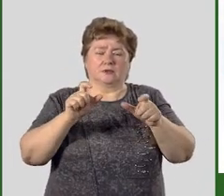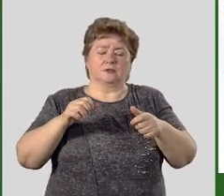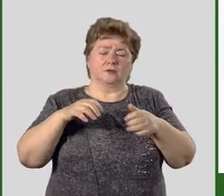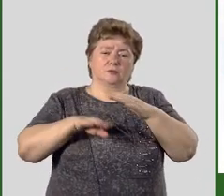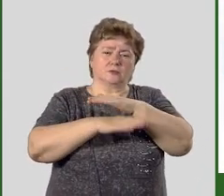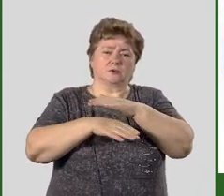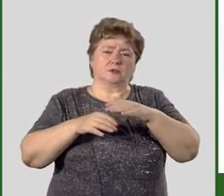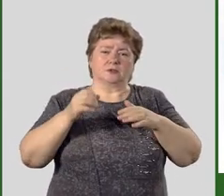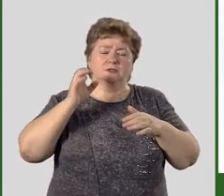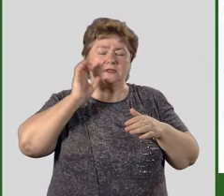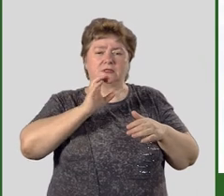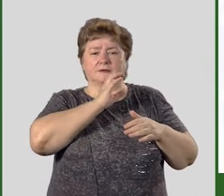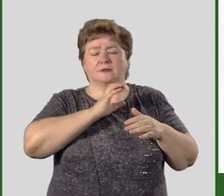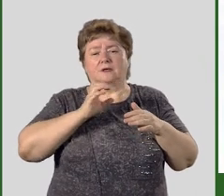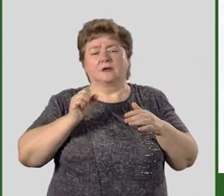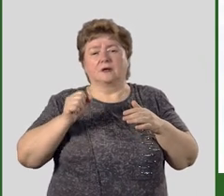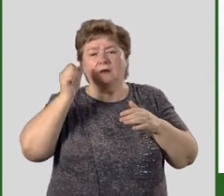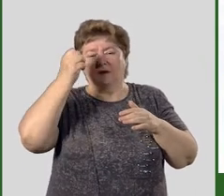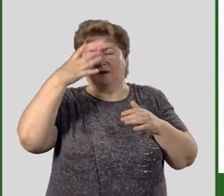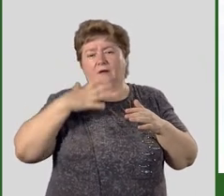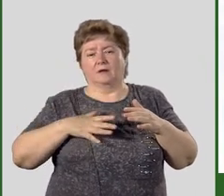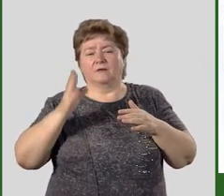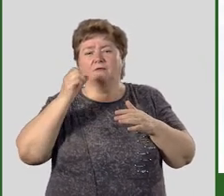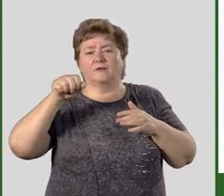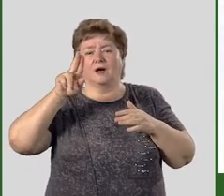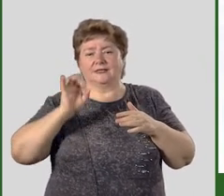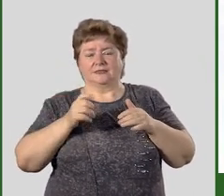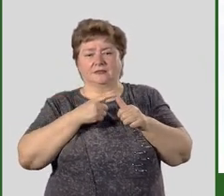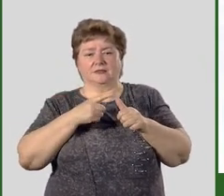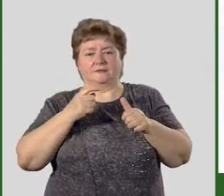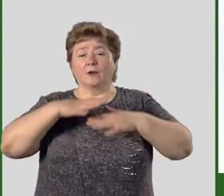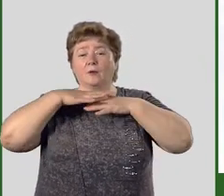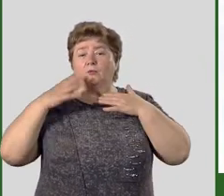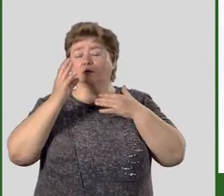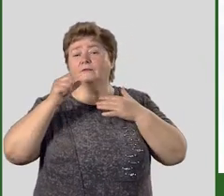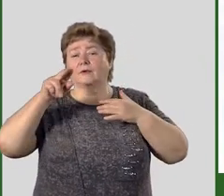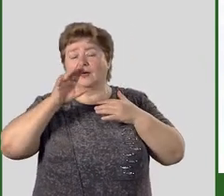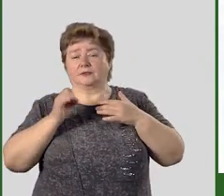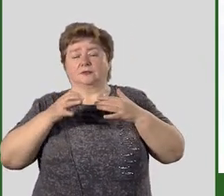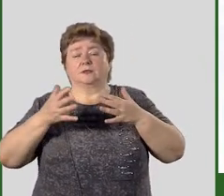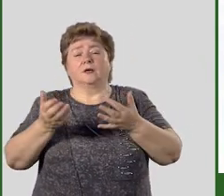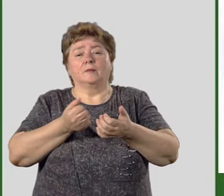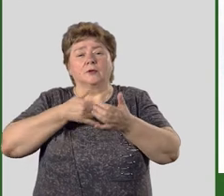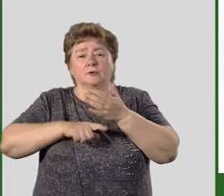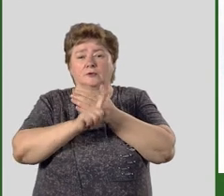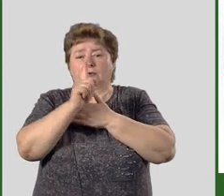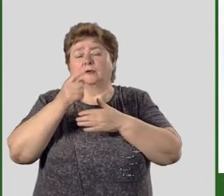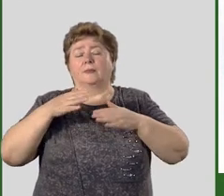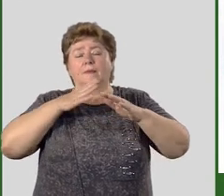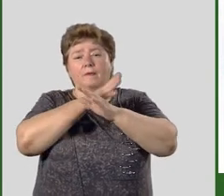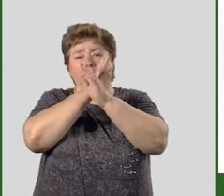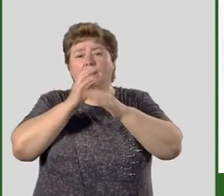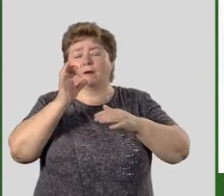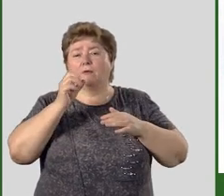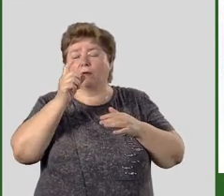пустынях Северной Африки называют вади. Многие вади берут начало на